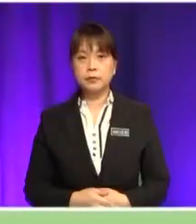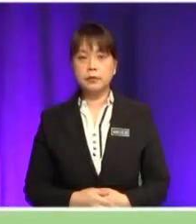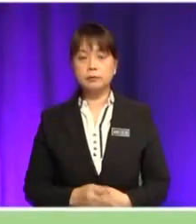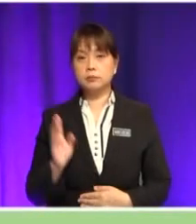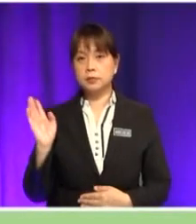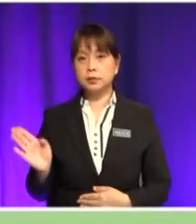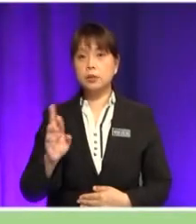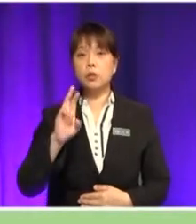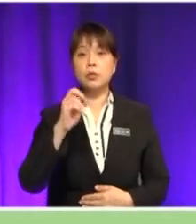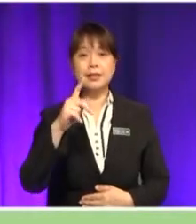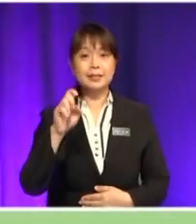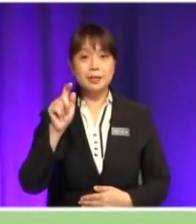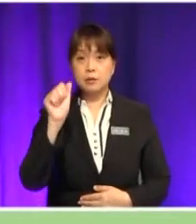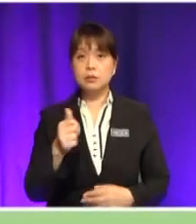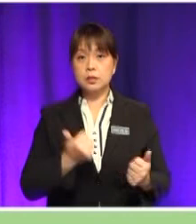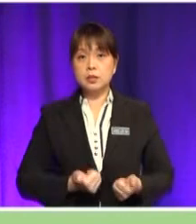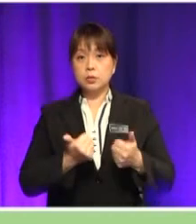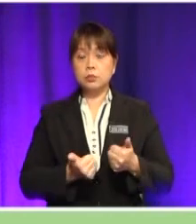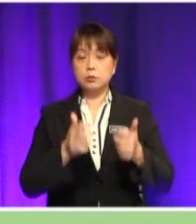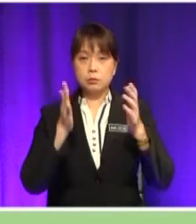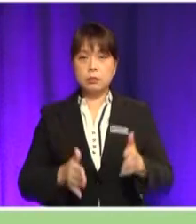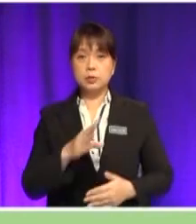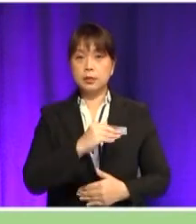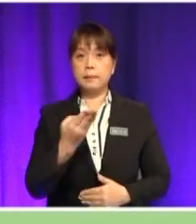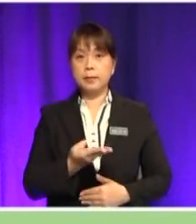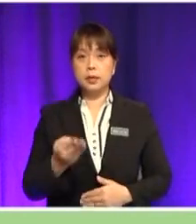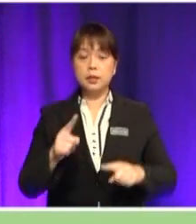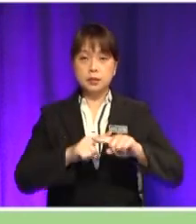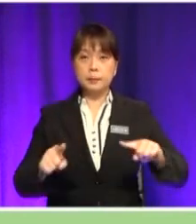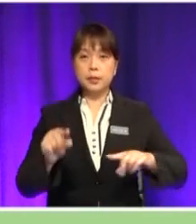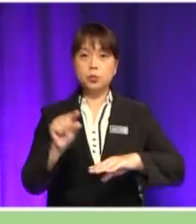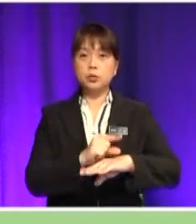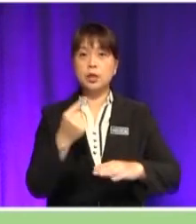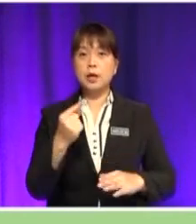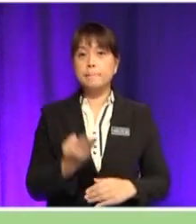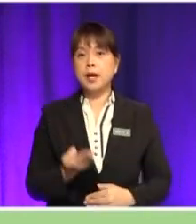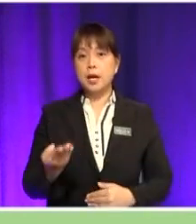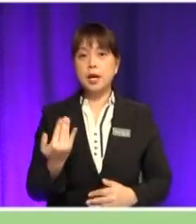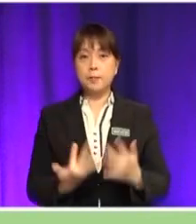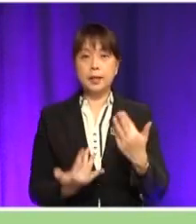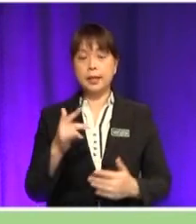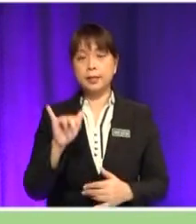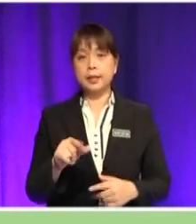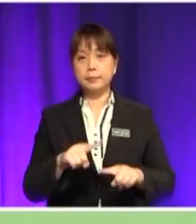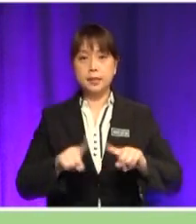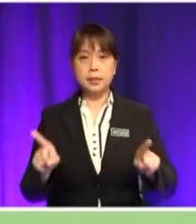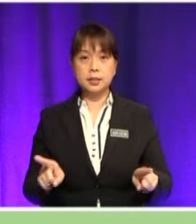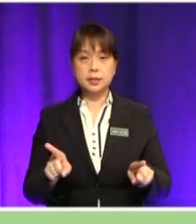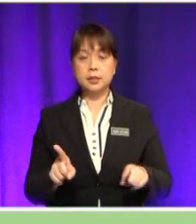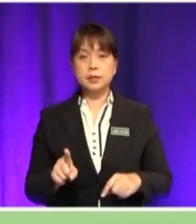yang ada tadi saya membaca kapal terbang tetapi ia menggunakan bahan bakar hydrogen dan boleh berupa operasi